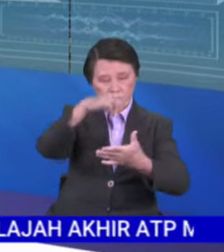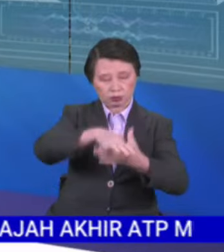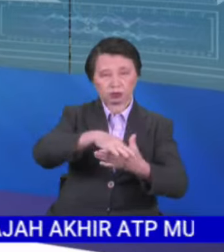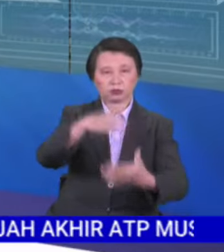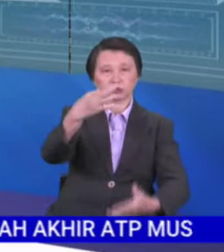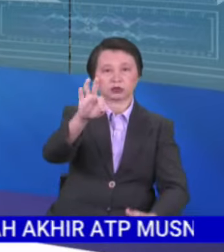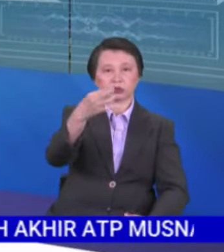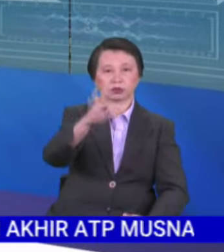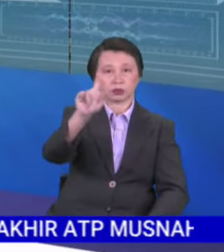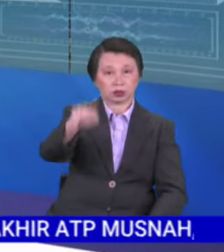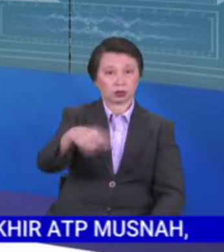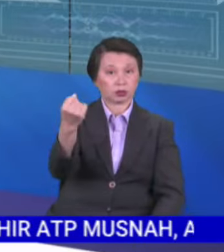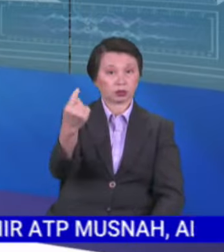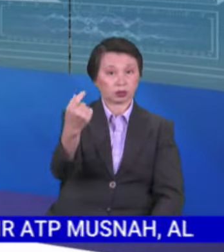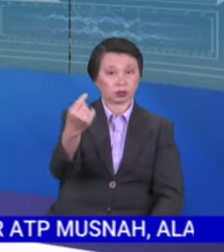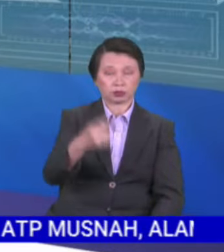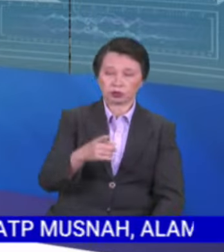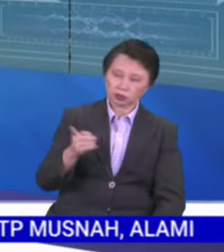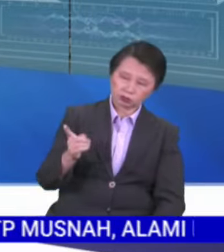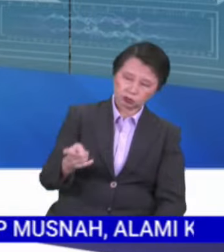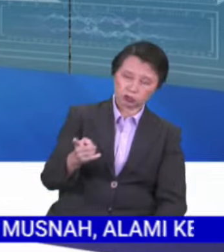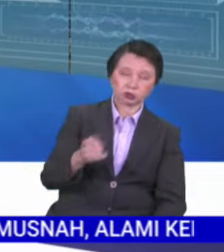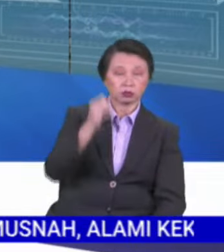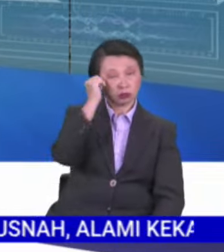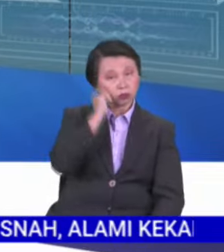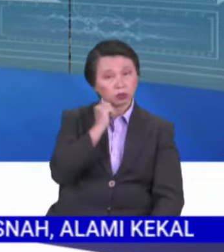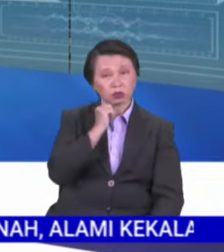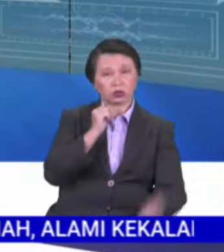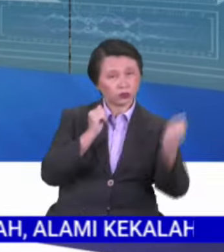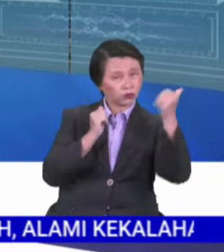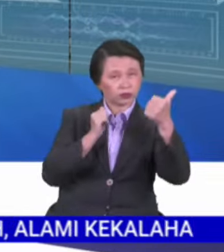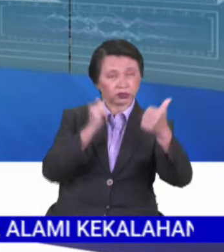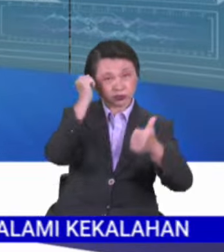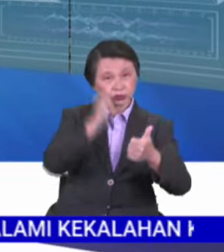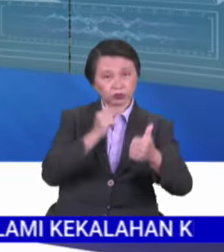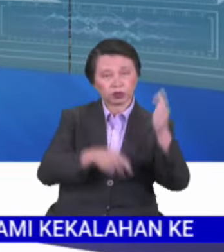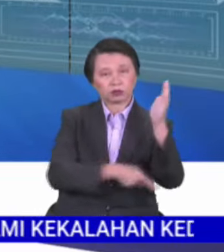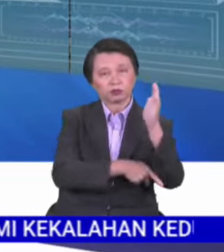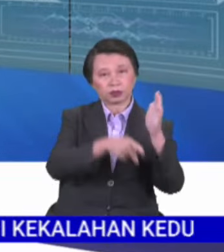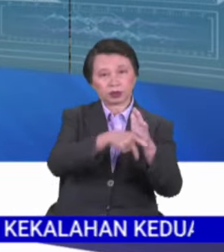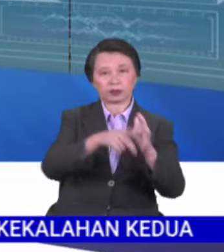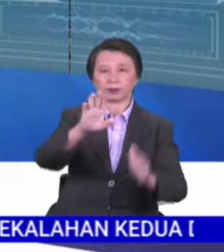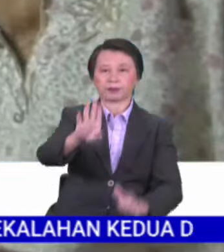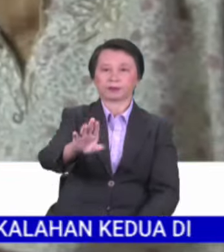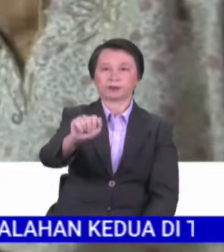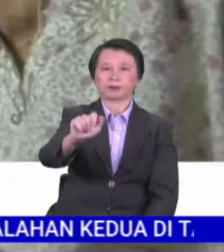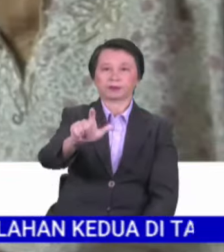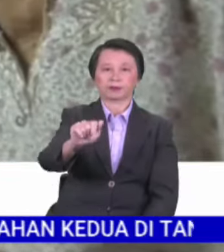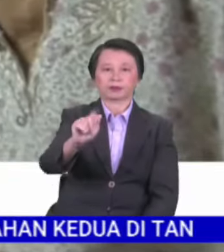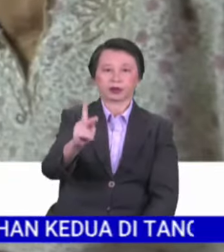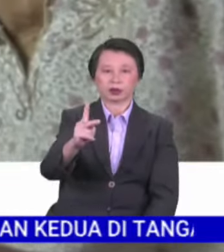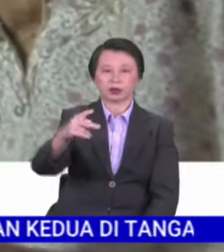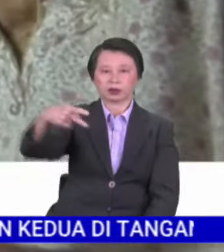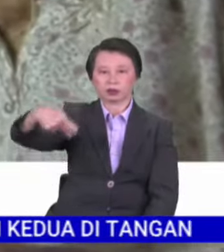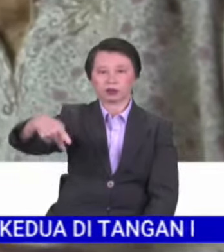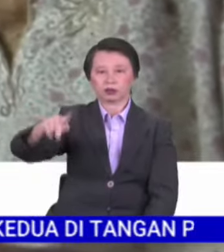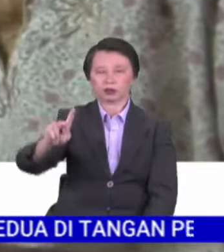19 November ini. Dia merupakan antara pengundi tertua di Parlimen Balik Pulau.